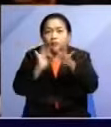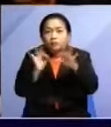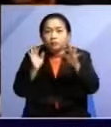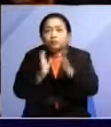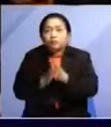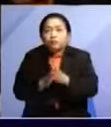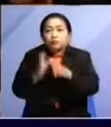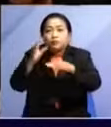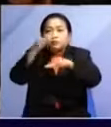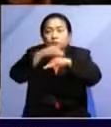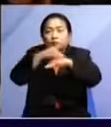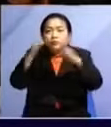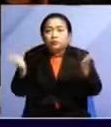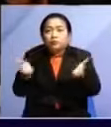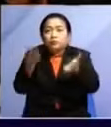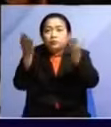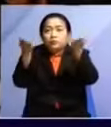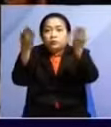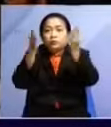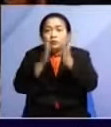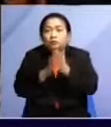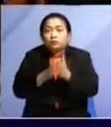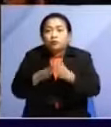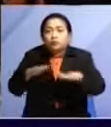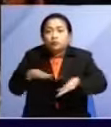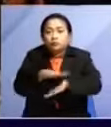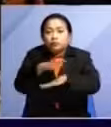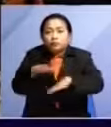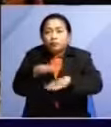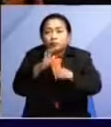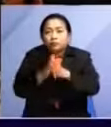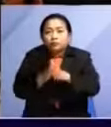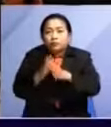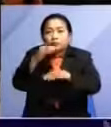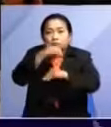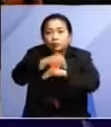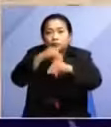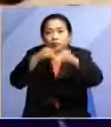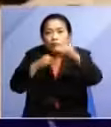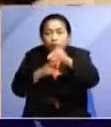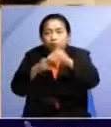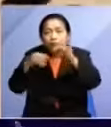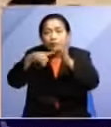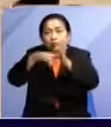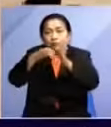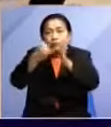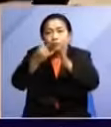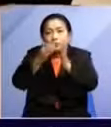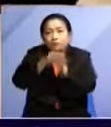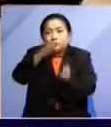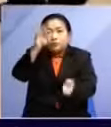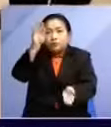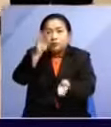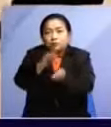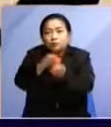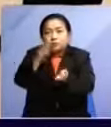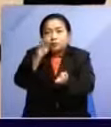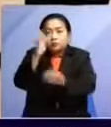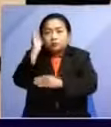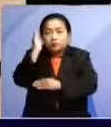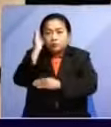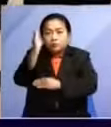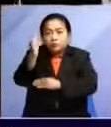ภายใต้มีเพื่อนช่วยเหลือขององค์การบริหารส่วนจังหวัดพิจิตรต่อไปในอนาคตสมเกียรติเจริญสะอาดถ่ายภาพ